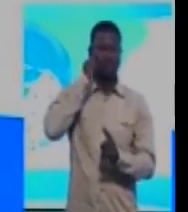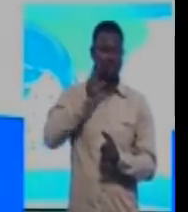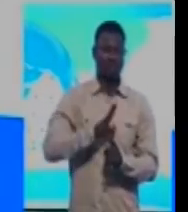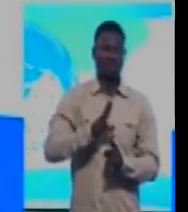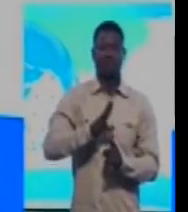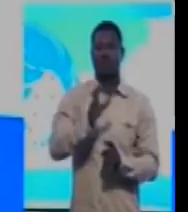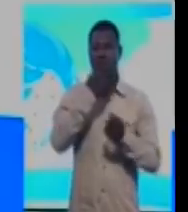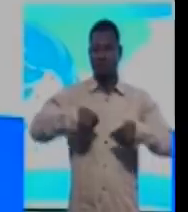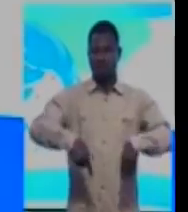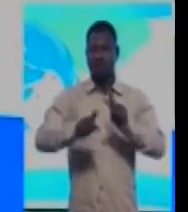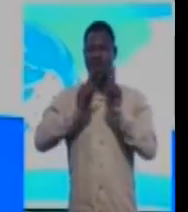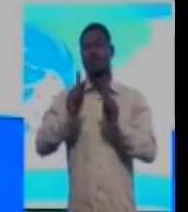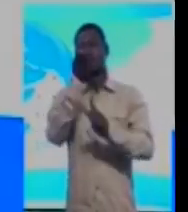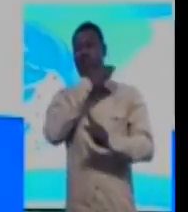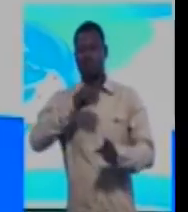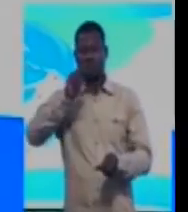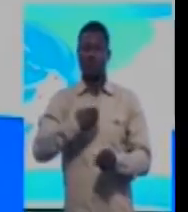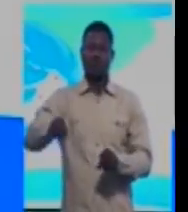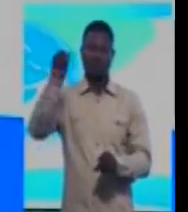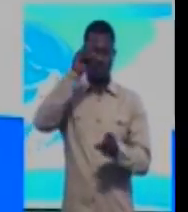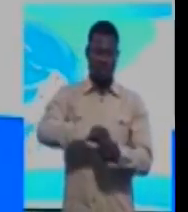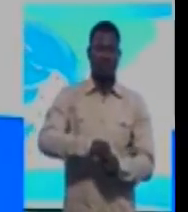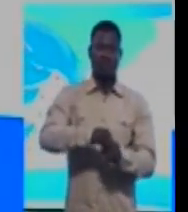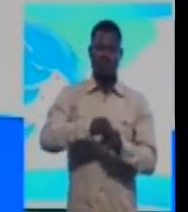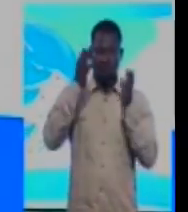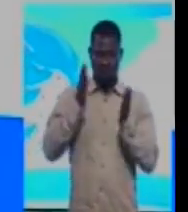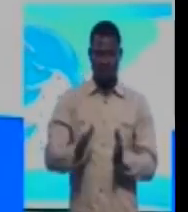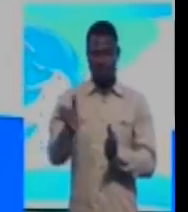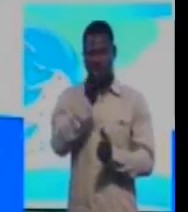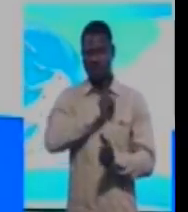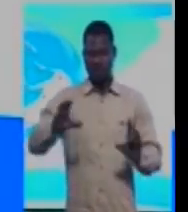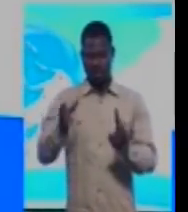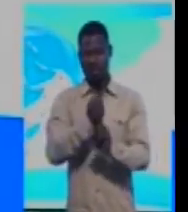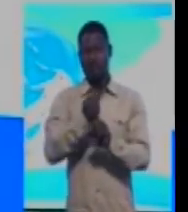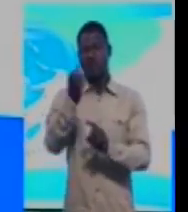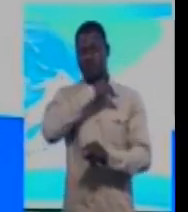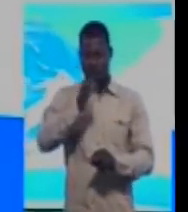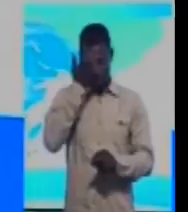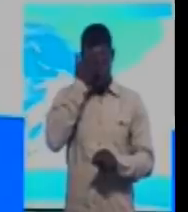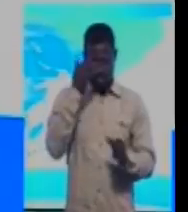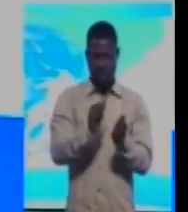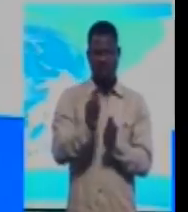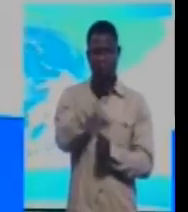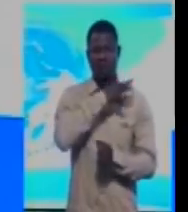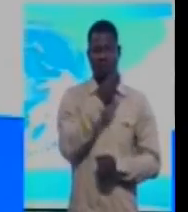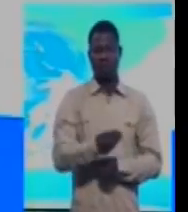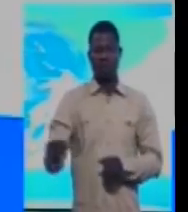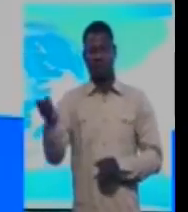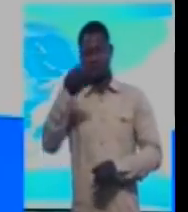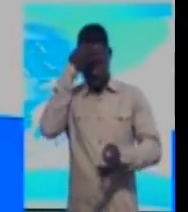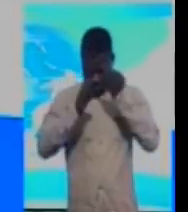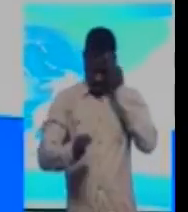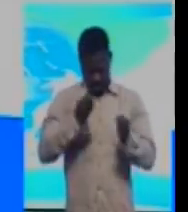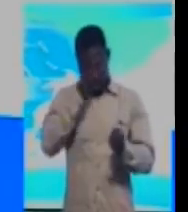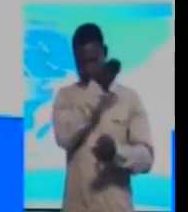de permettre aux participants de non seulement se familiariser avec ces instruments juridiques, mais aussi de les utiliser